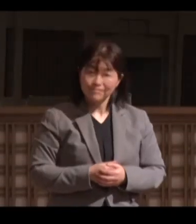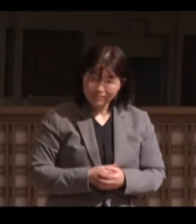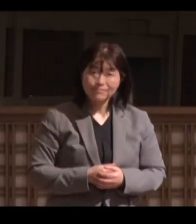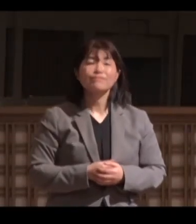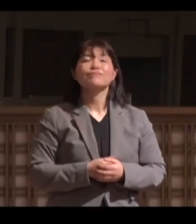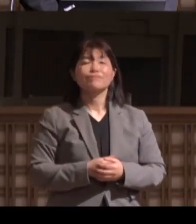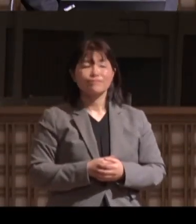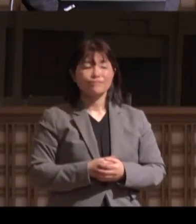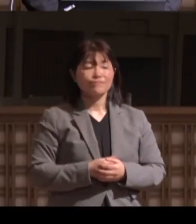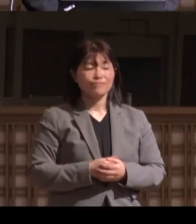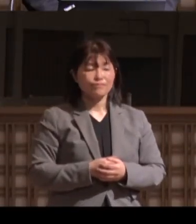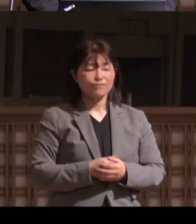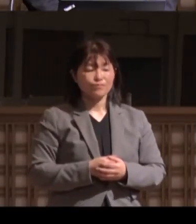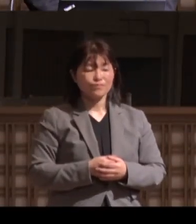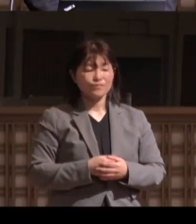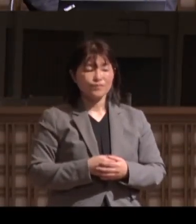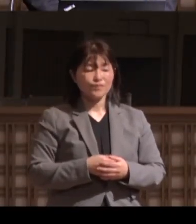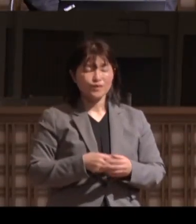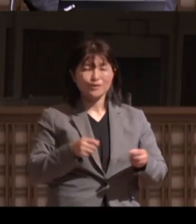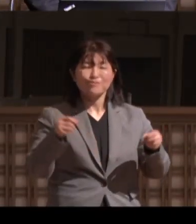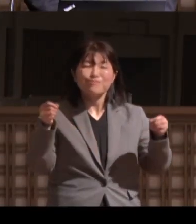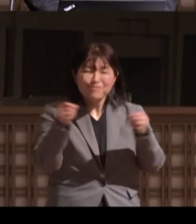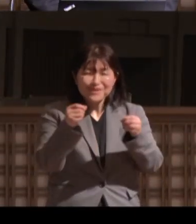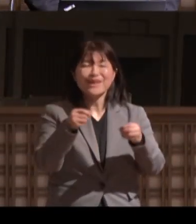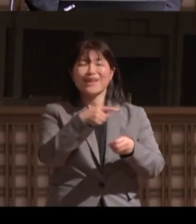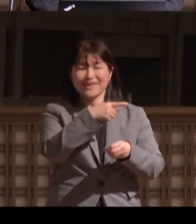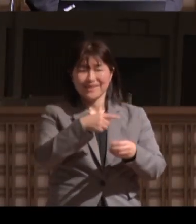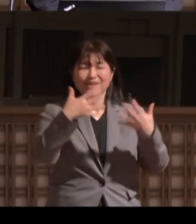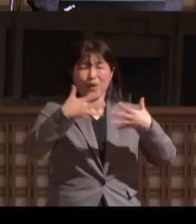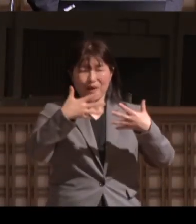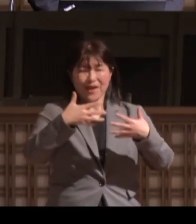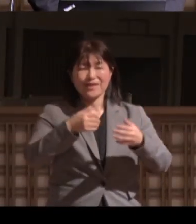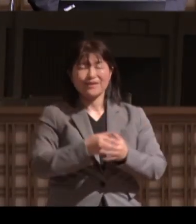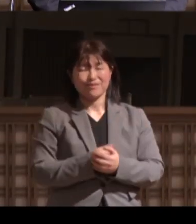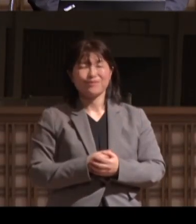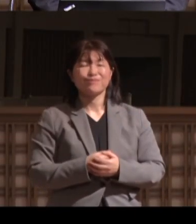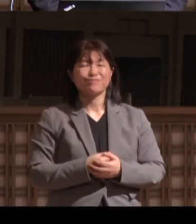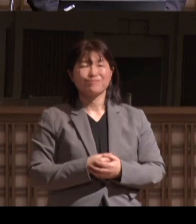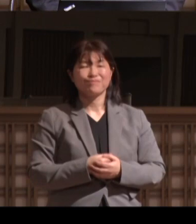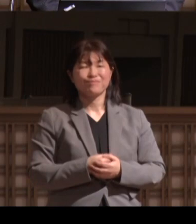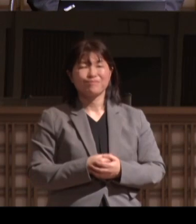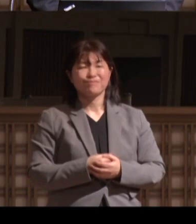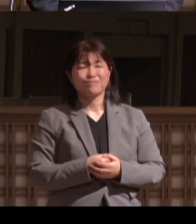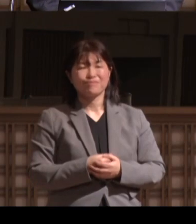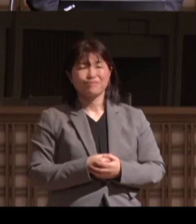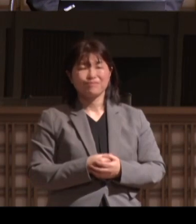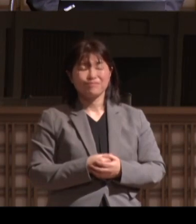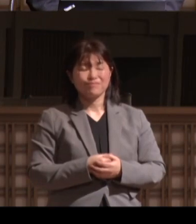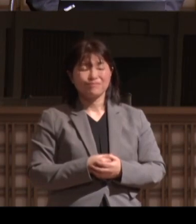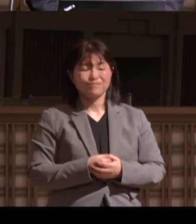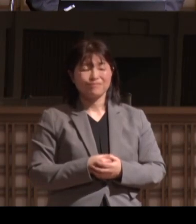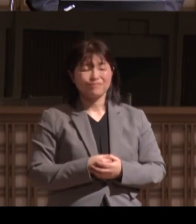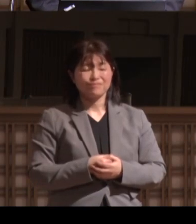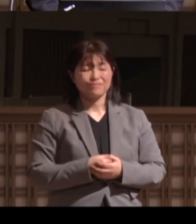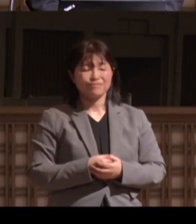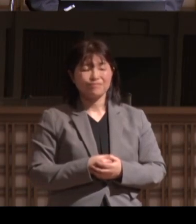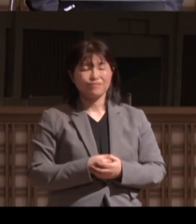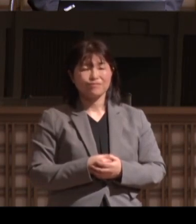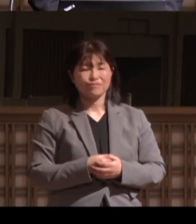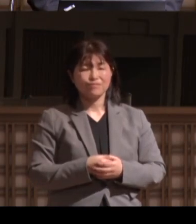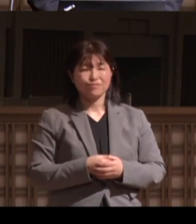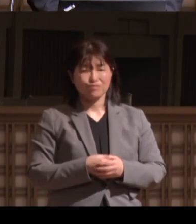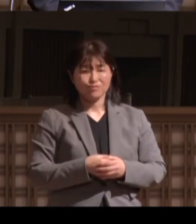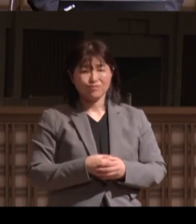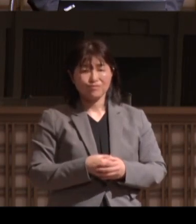はいYouTubeプレミアムなら非常に短いですねこれははい失礼しましたえ非常に